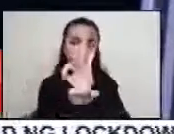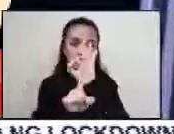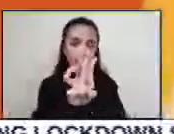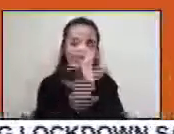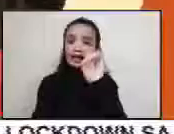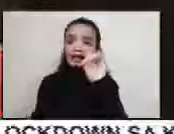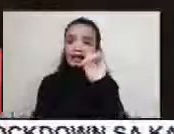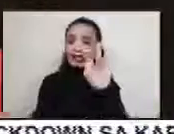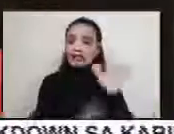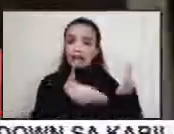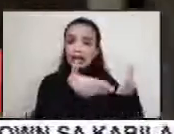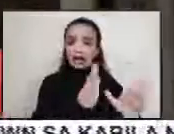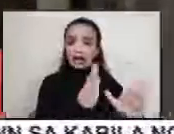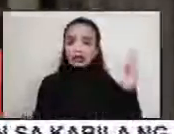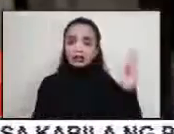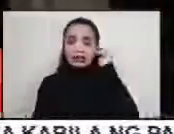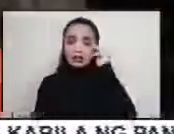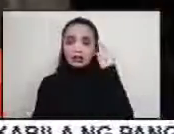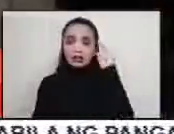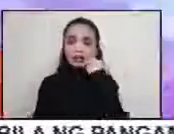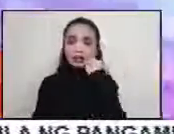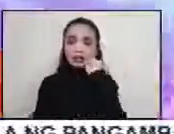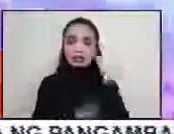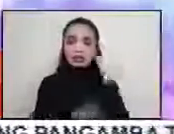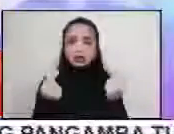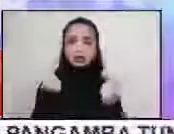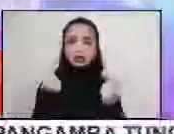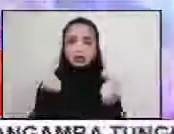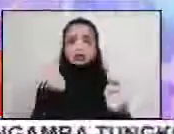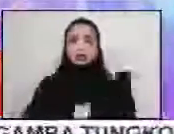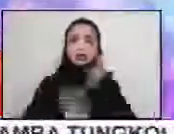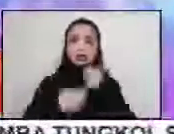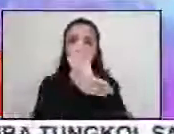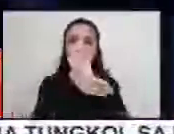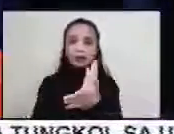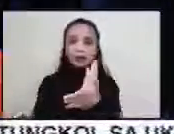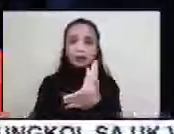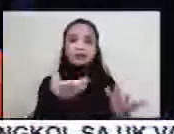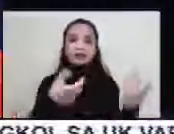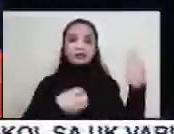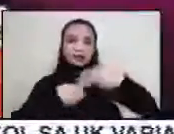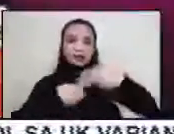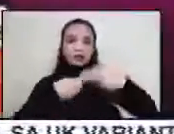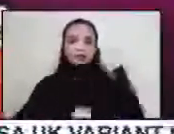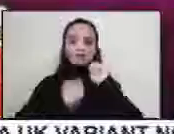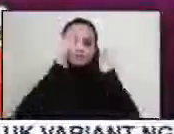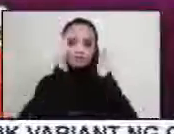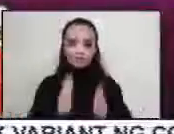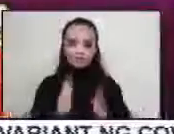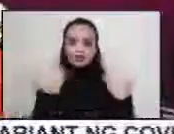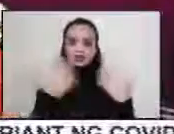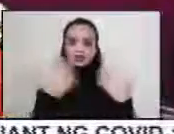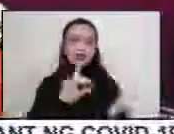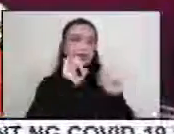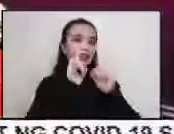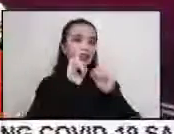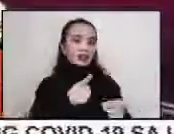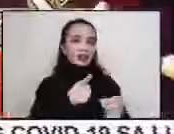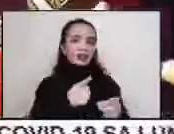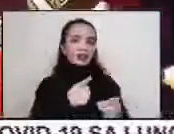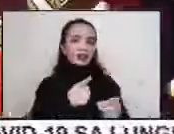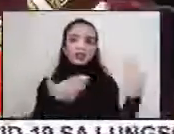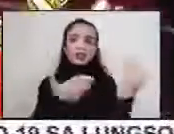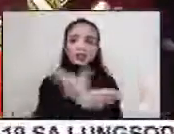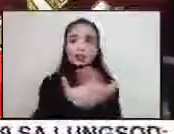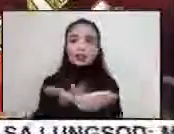family, kumbaga. Makakasama ni Matteo sa bagong singing reality competition sina Kim Molina, Sam Concepcion, Katrina